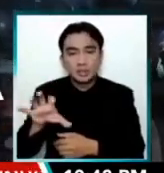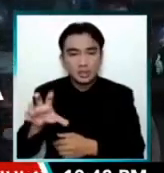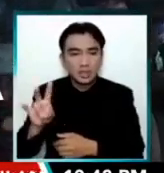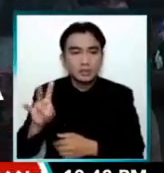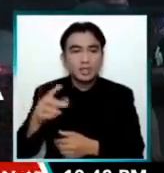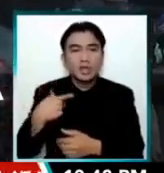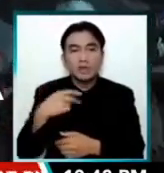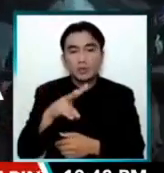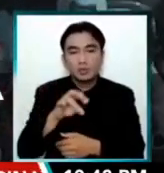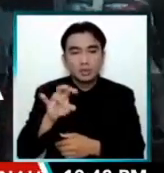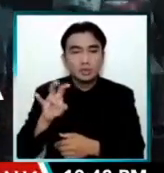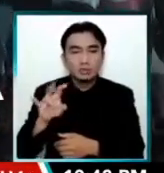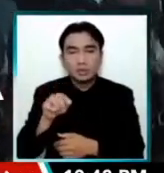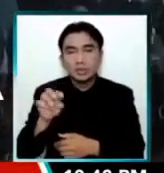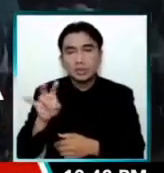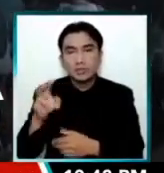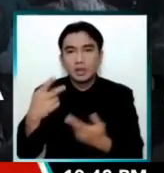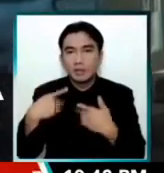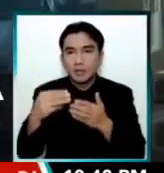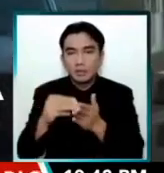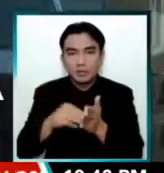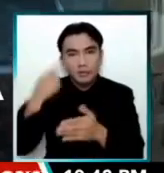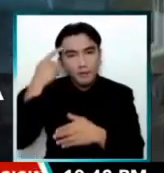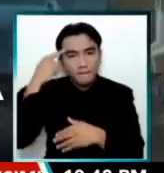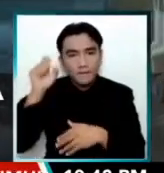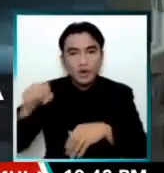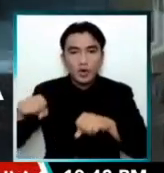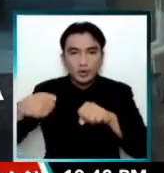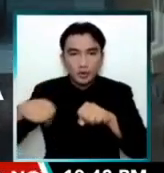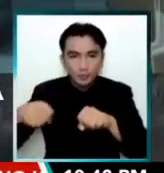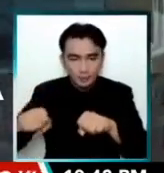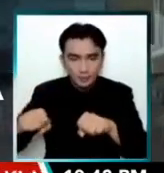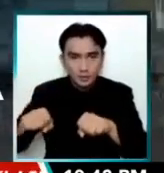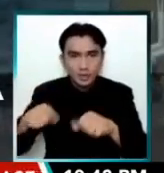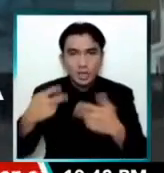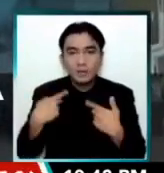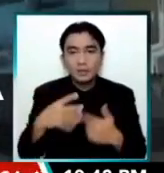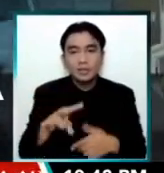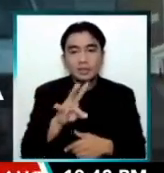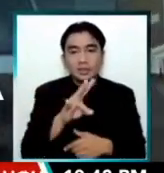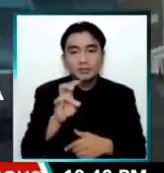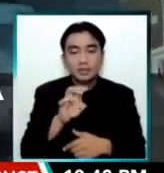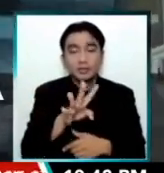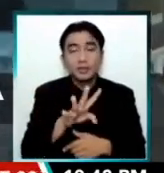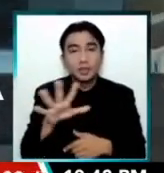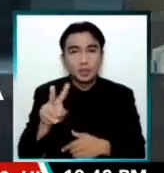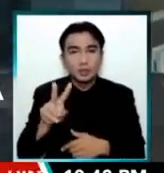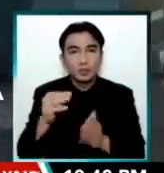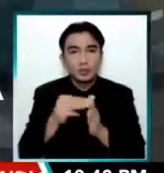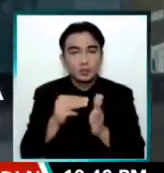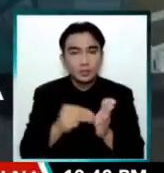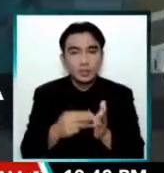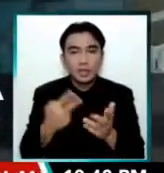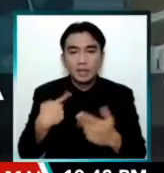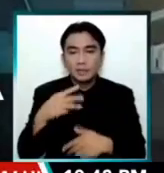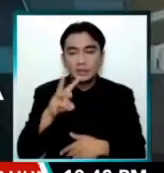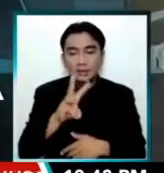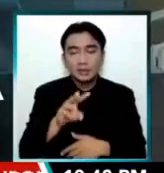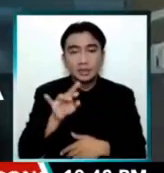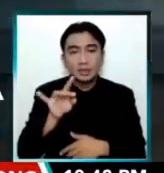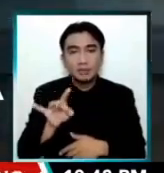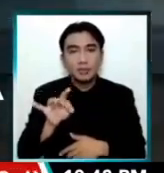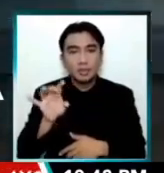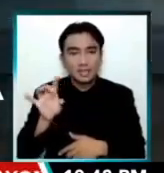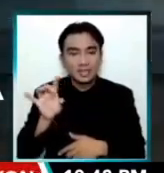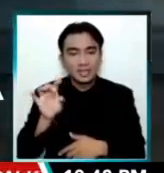halos 1 bilyong piso para sa mga motorsiklo. Nasa 752 million naman ng 6.8 billion pesos ang nakalaan para